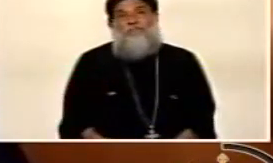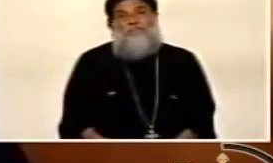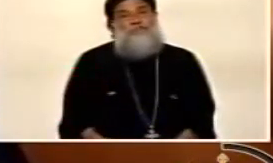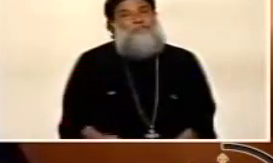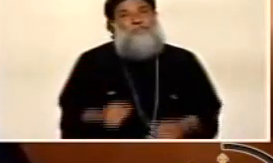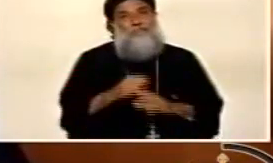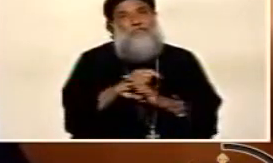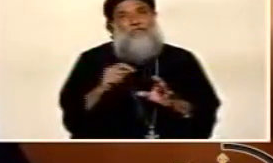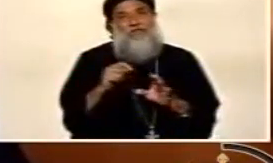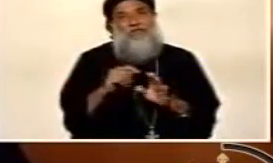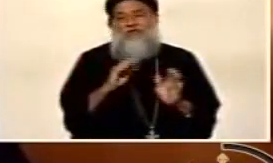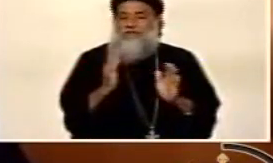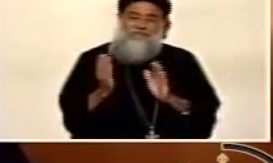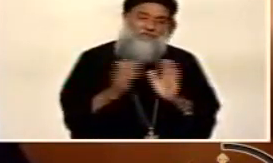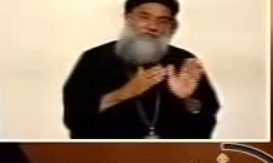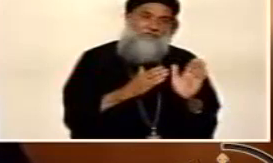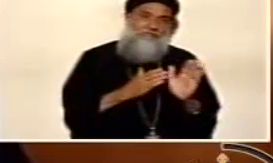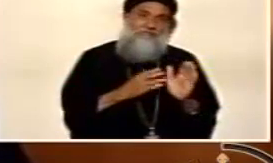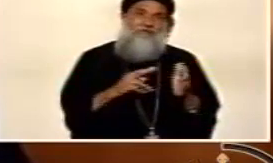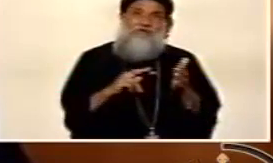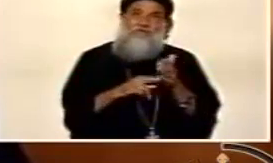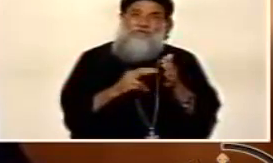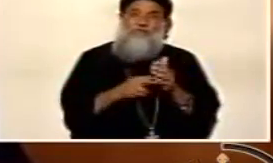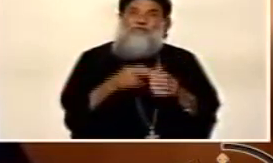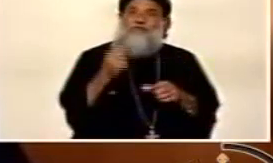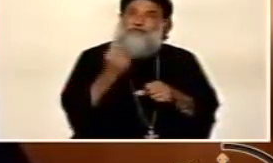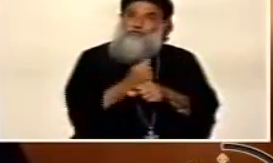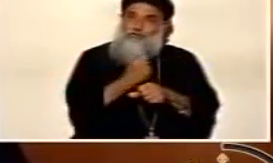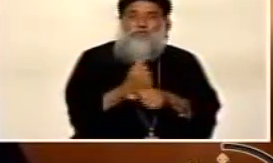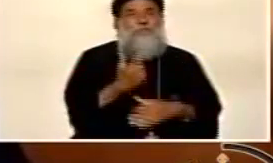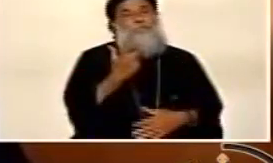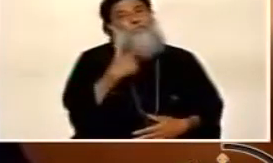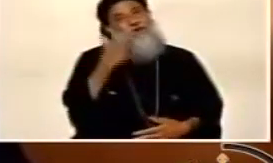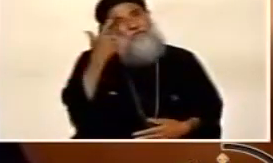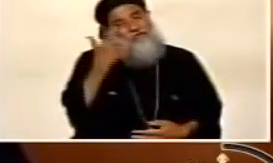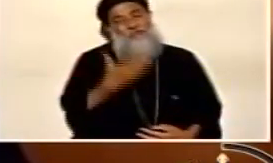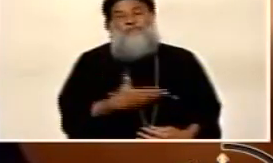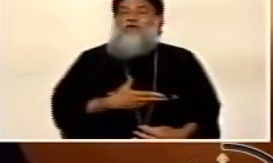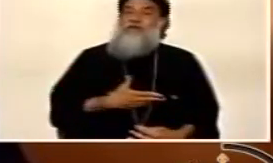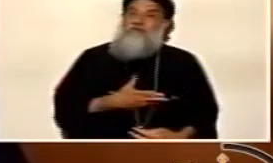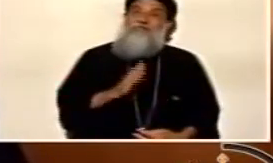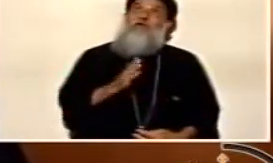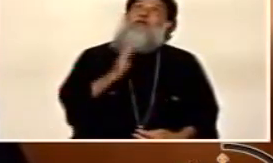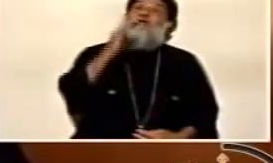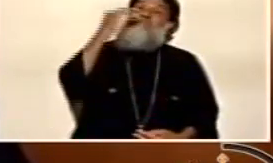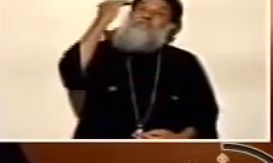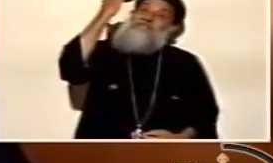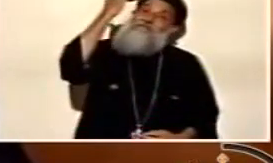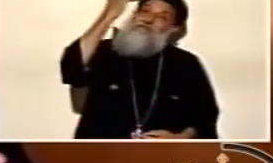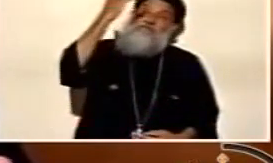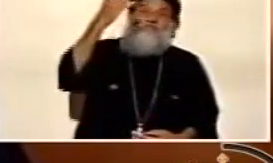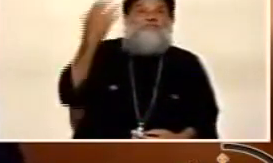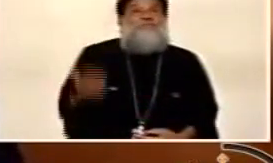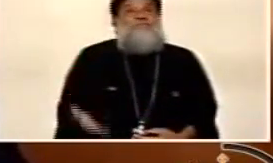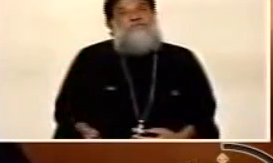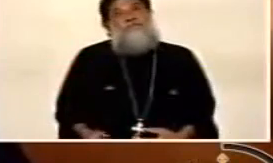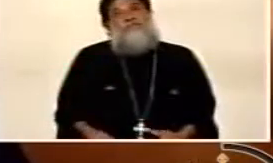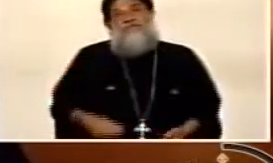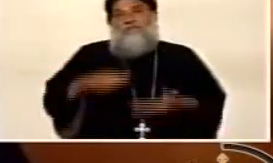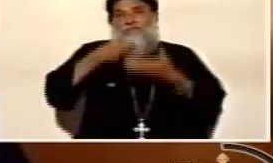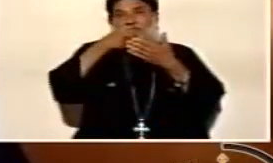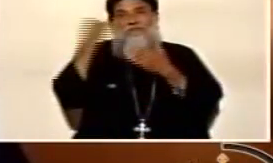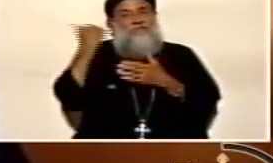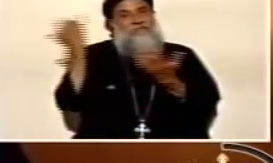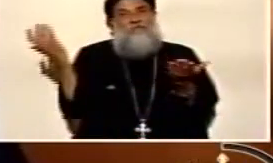يمكن هيتجاهل اعماله الحلوة ومحبته واشتياقاته ليه. طبعا التناول